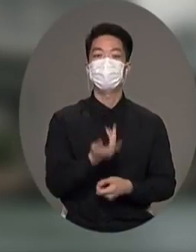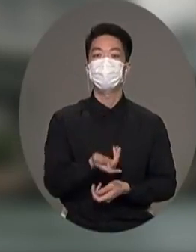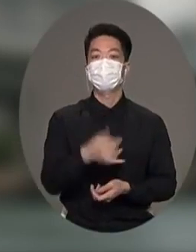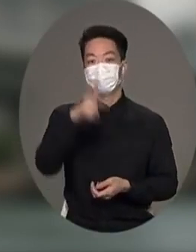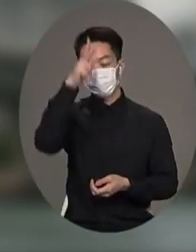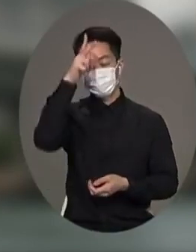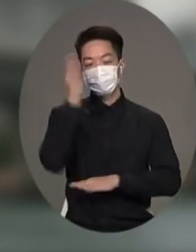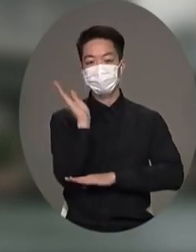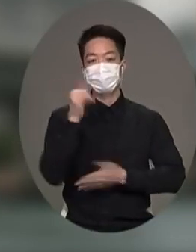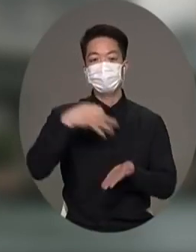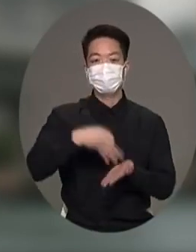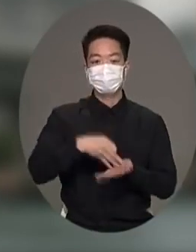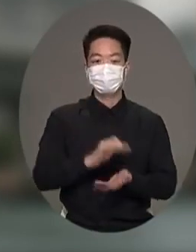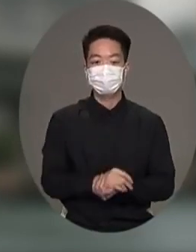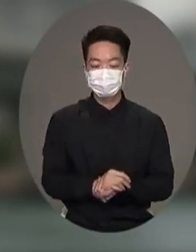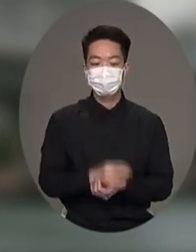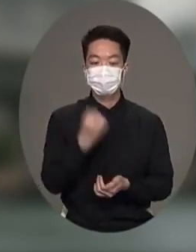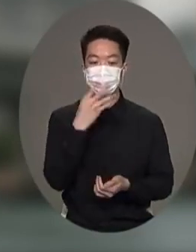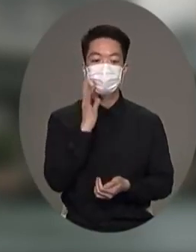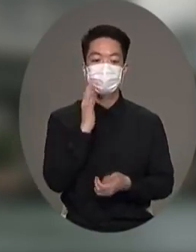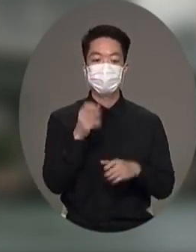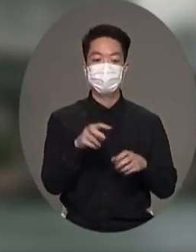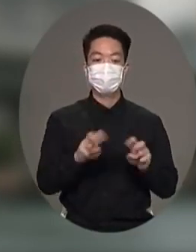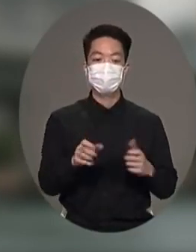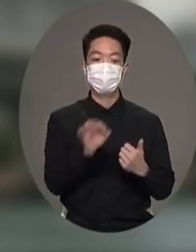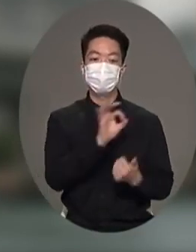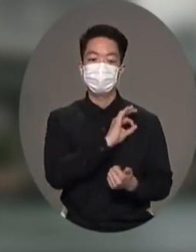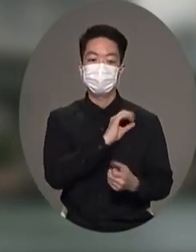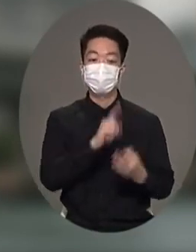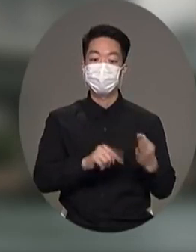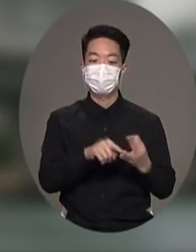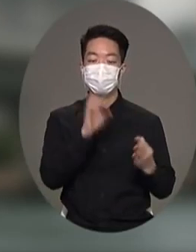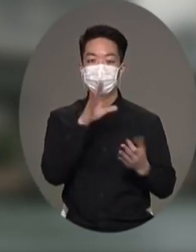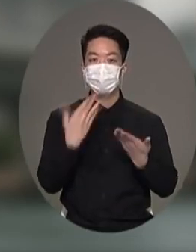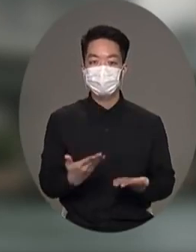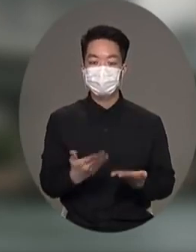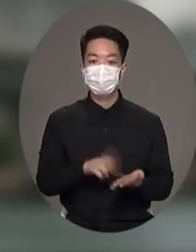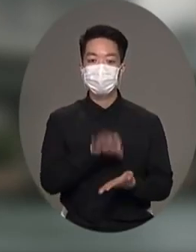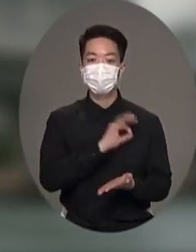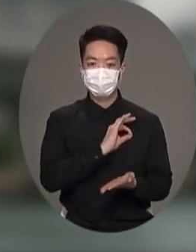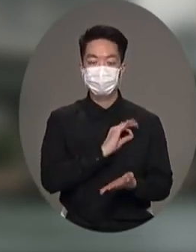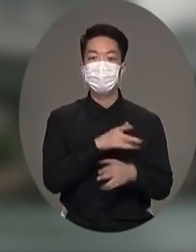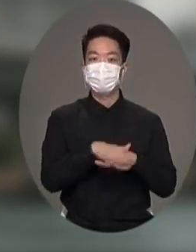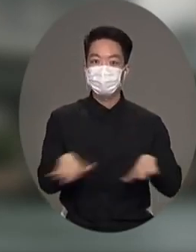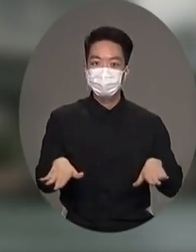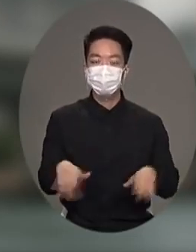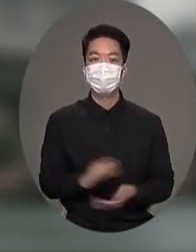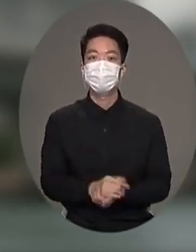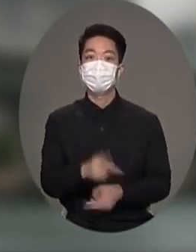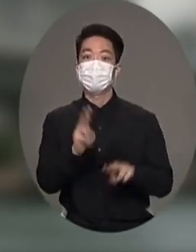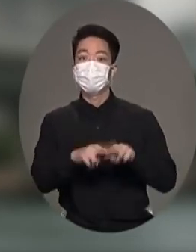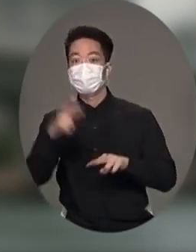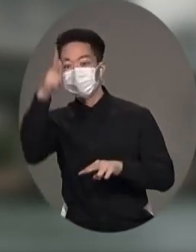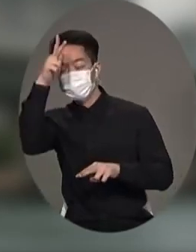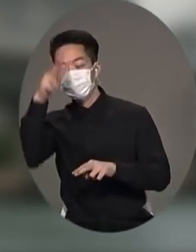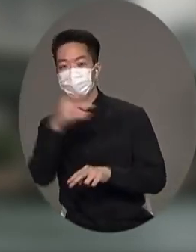港澳研究會副會長劉少佳說，現時立法會局勢平和，京官可以同議員理性平